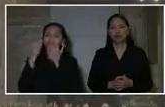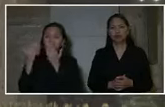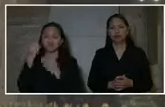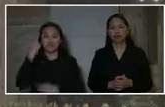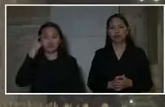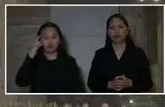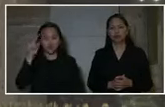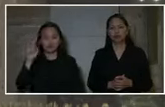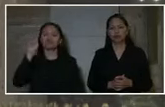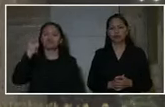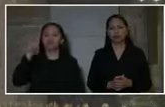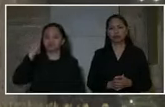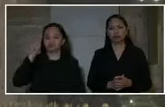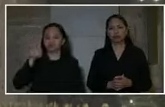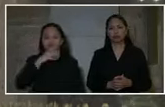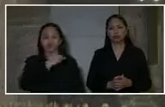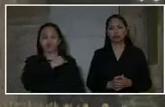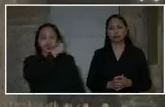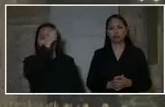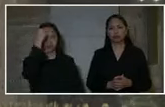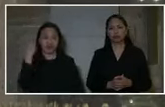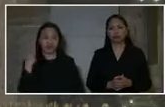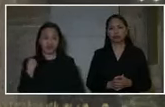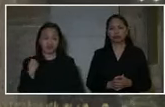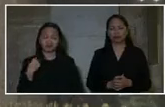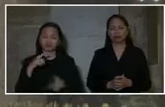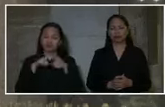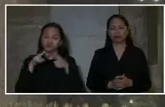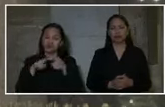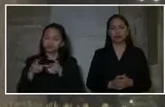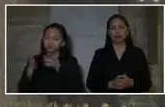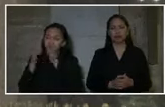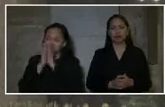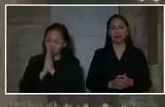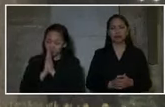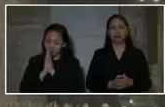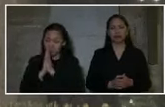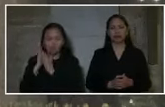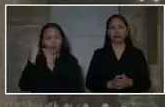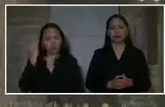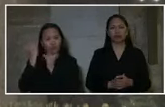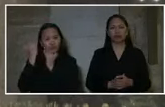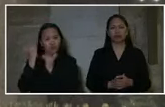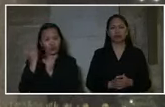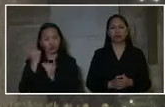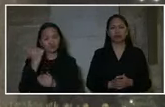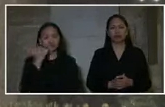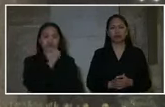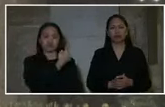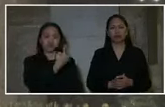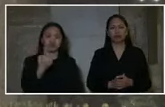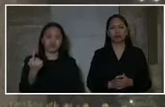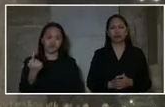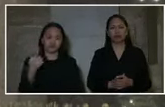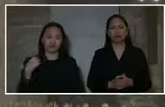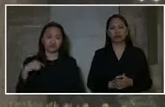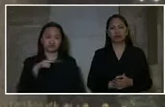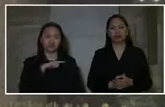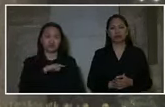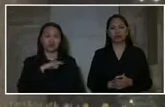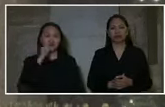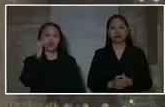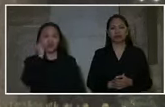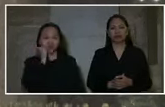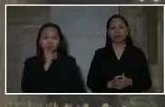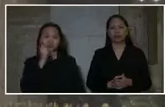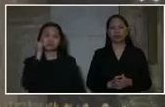ang pag-oo ni Maria at hilingin natin na nawa ang bawat isa sa atin ay